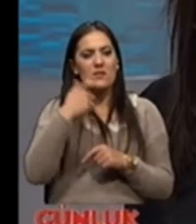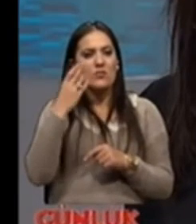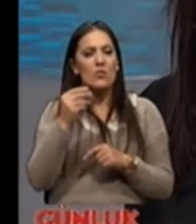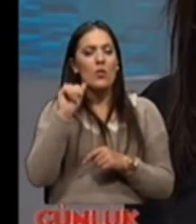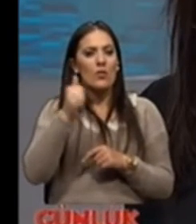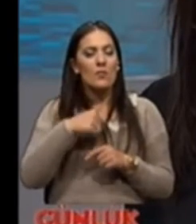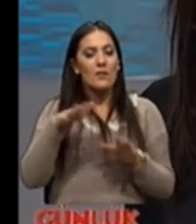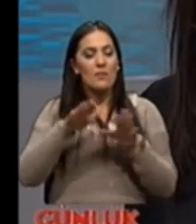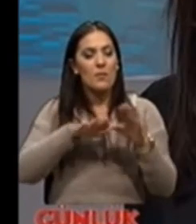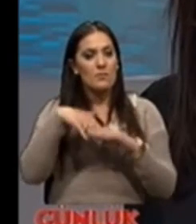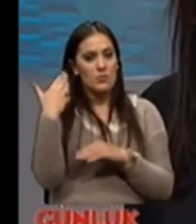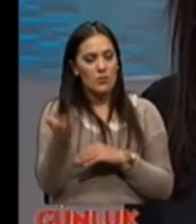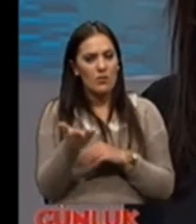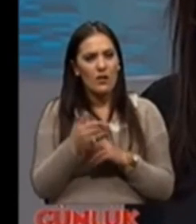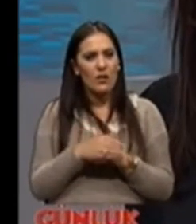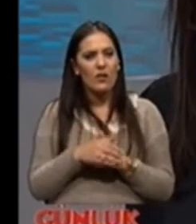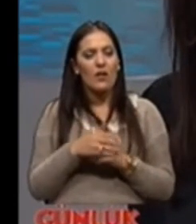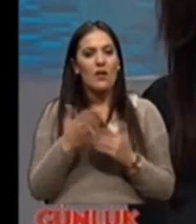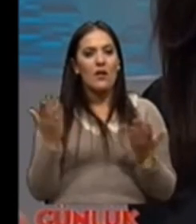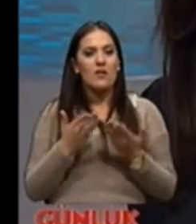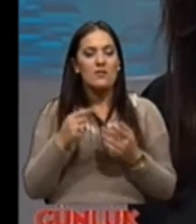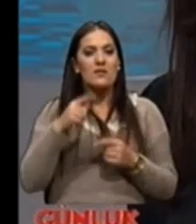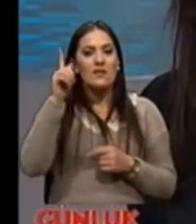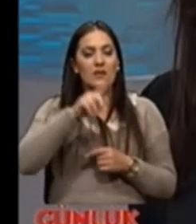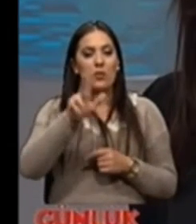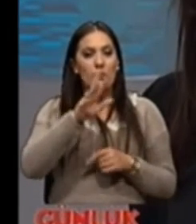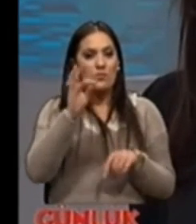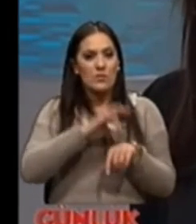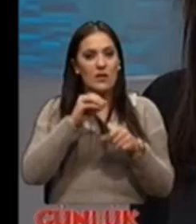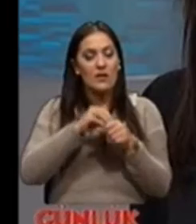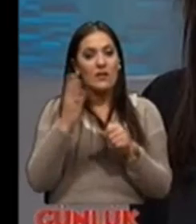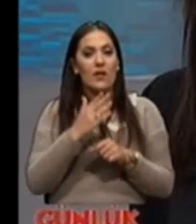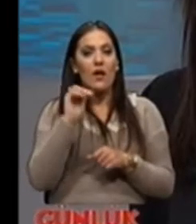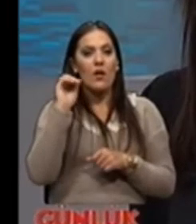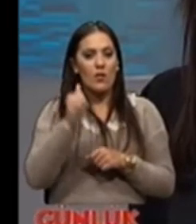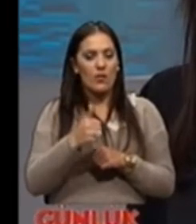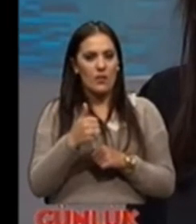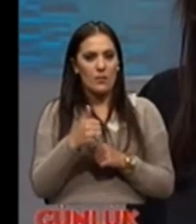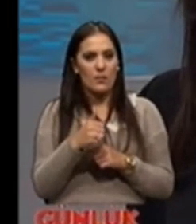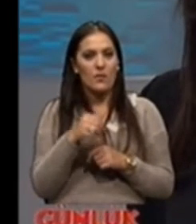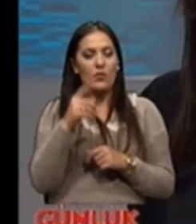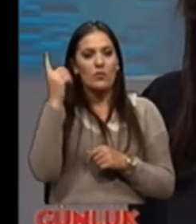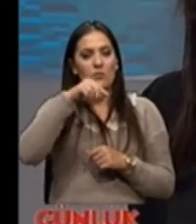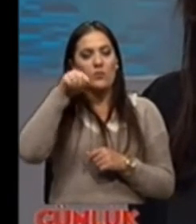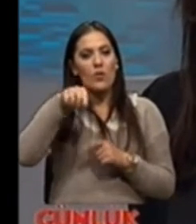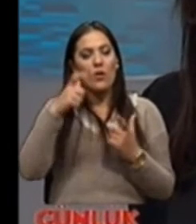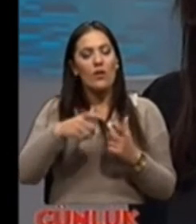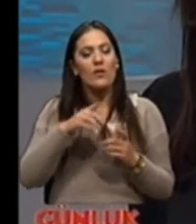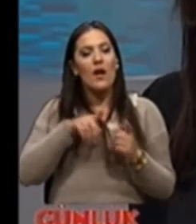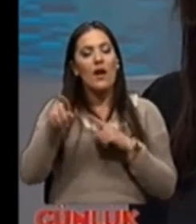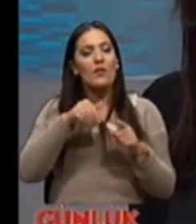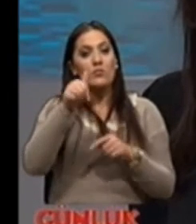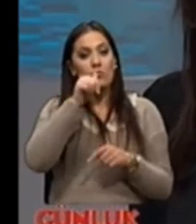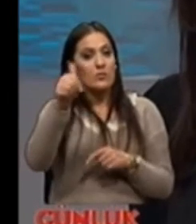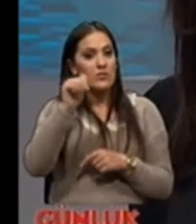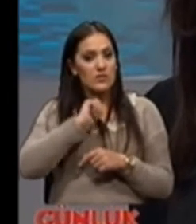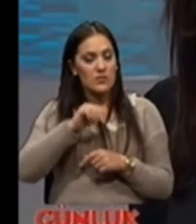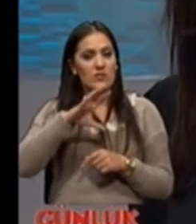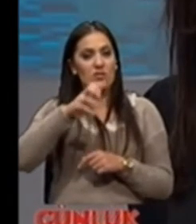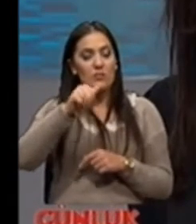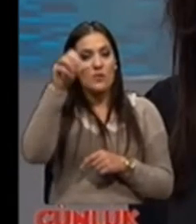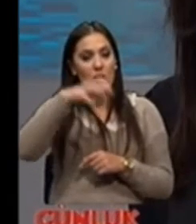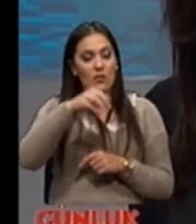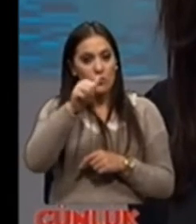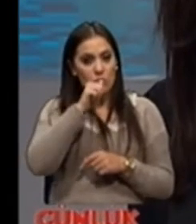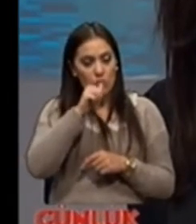sonra. Aslında hani ilk 30 dakika daha da çok önemlidir. Çünkü oradaki hangi suyu içeceksiniz? Çeşmeden akan suyu mu ya da başka